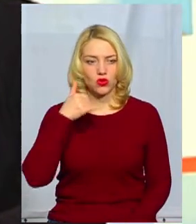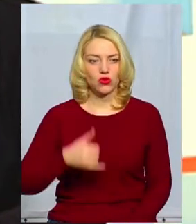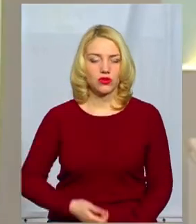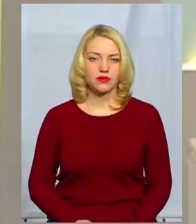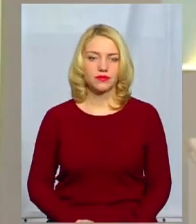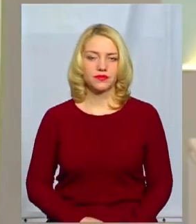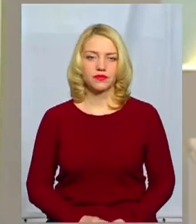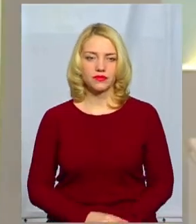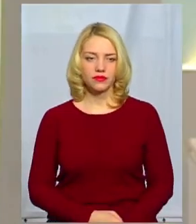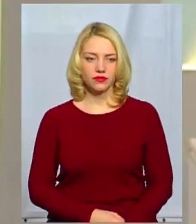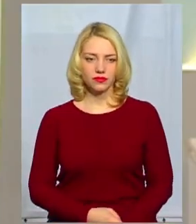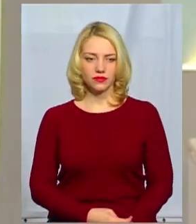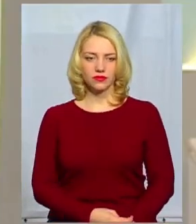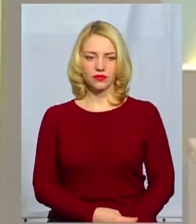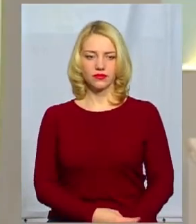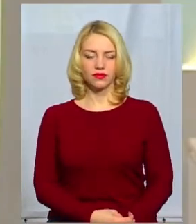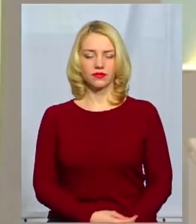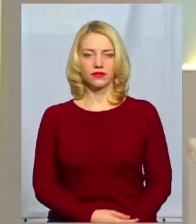послухаємо, а потім продовжимо розмову.